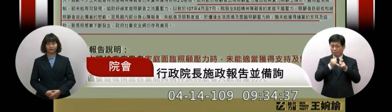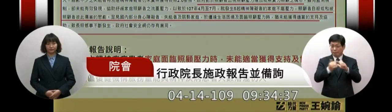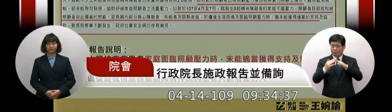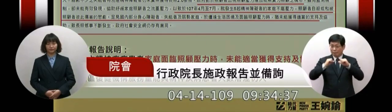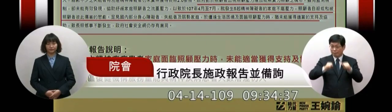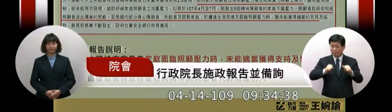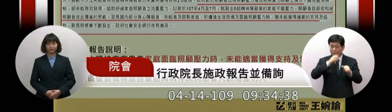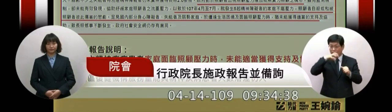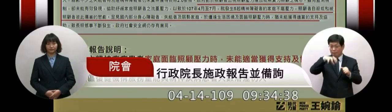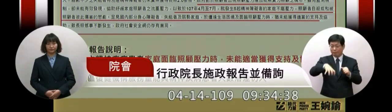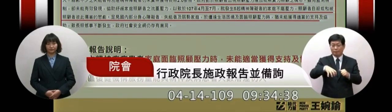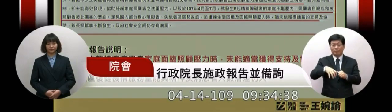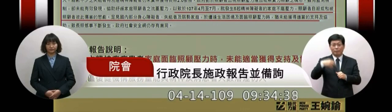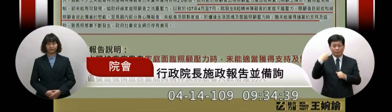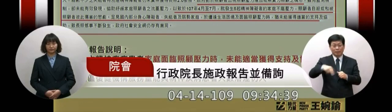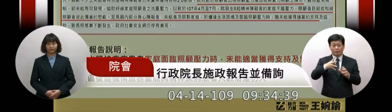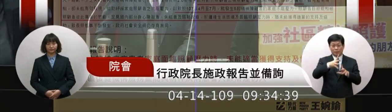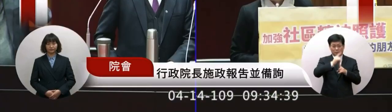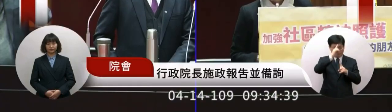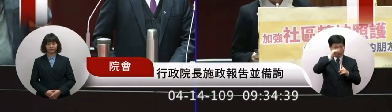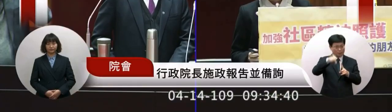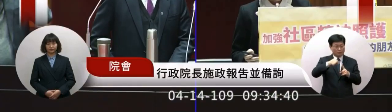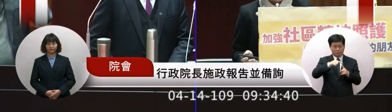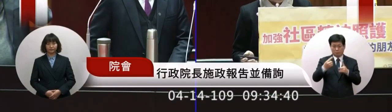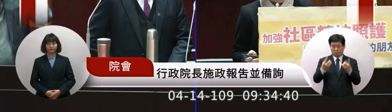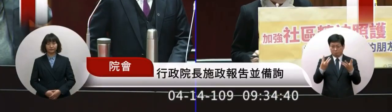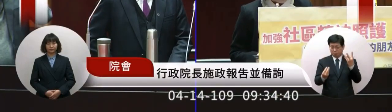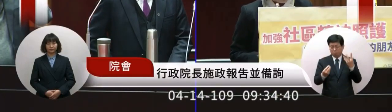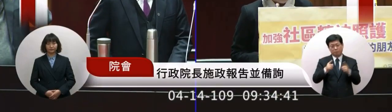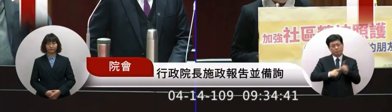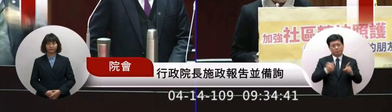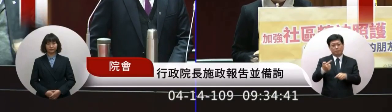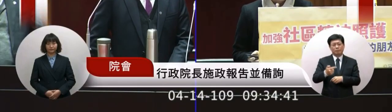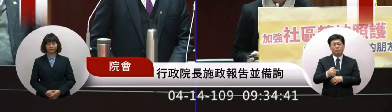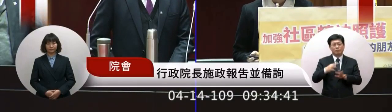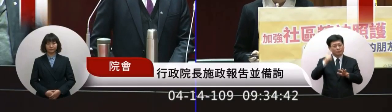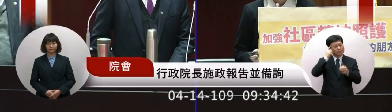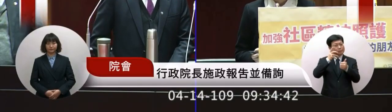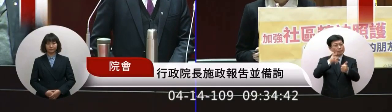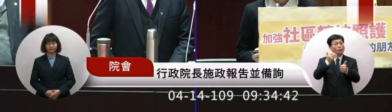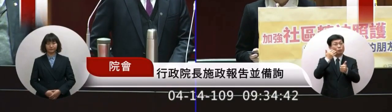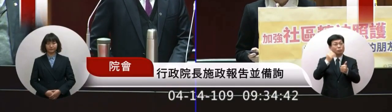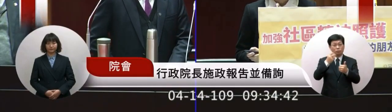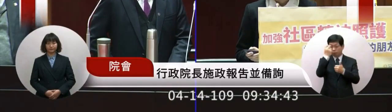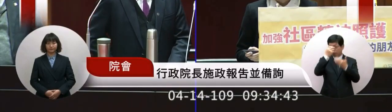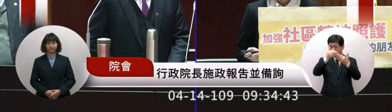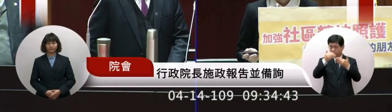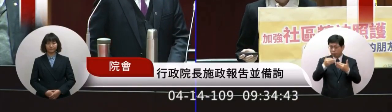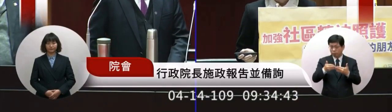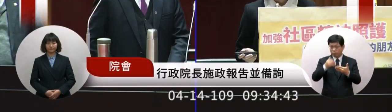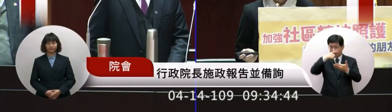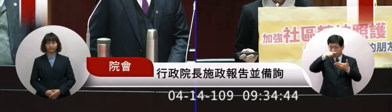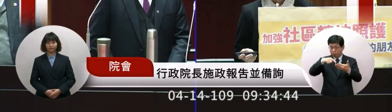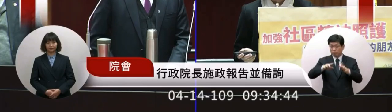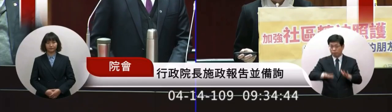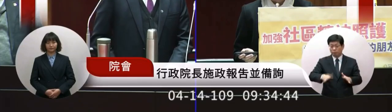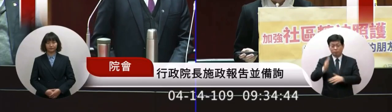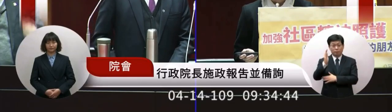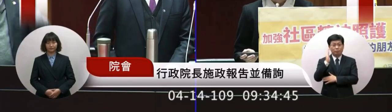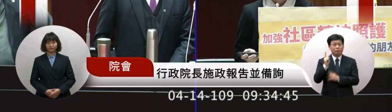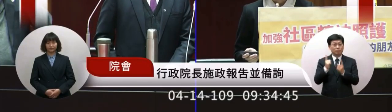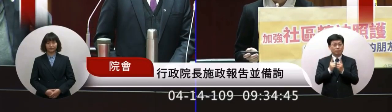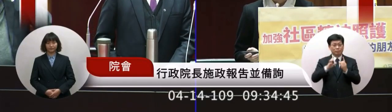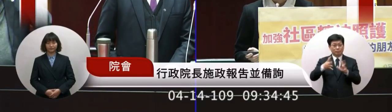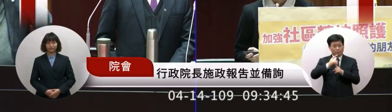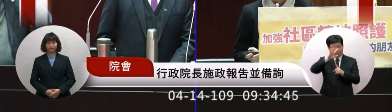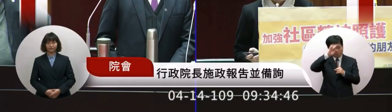健精神照顾机构与精神疾患者的人数落差其实非常的大。那我们想请教的是说，如果我们来看这样子，我们来盘点一下目前国家在精